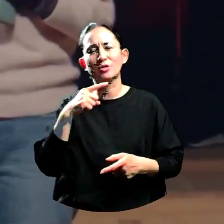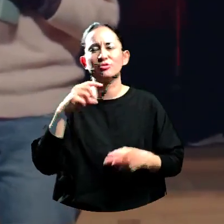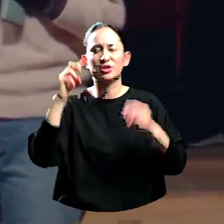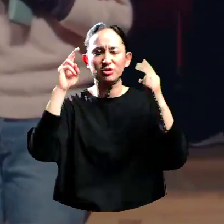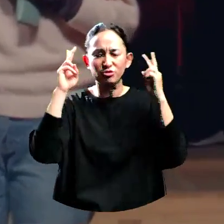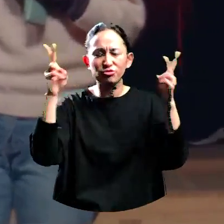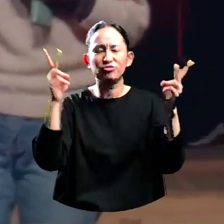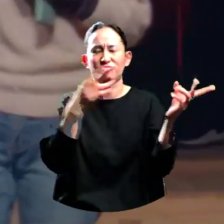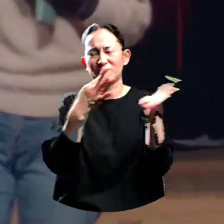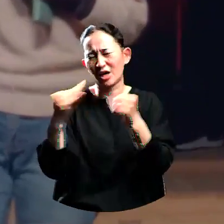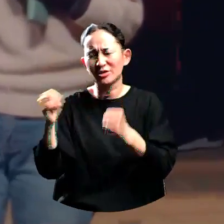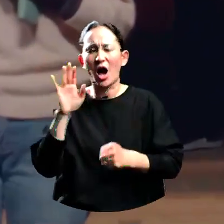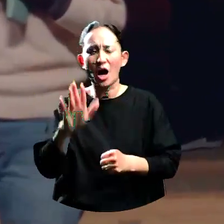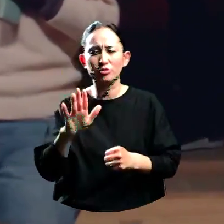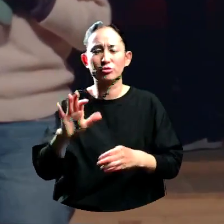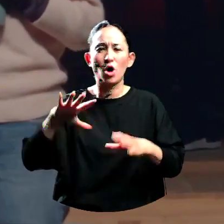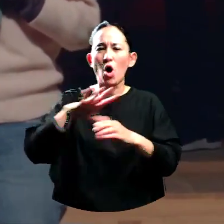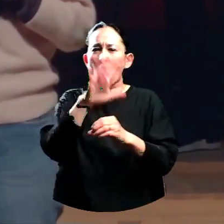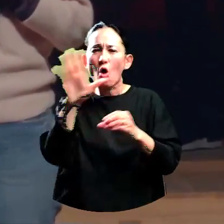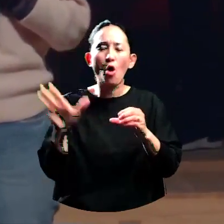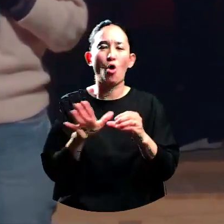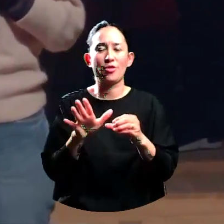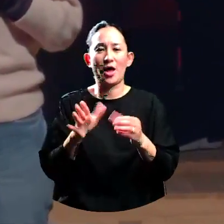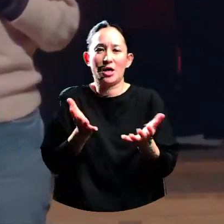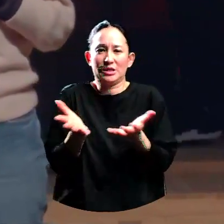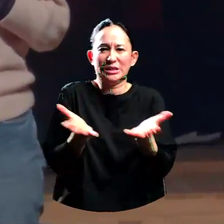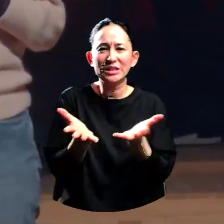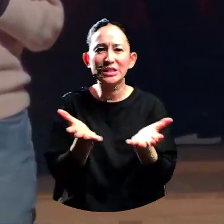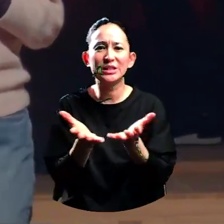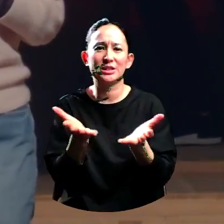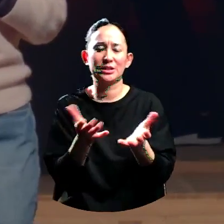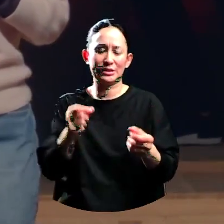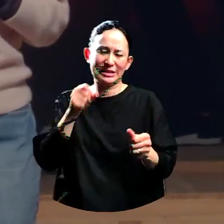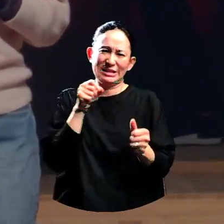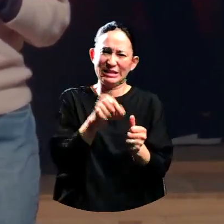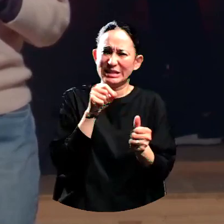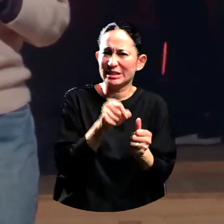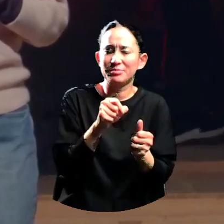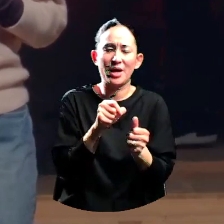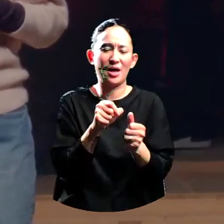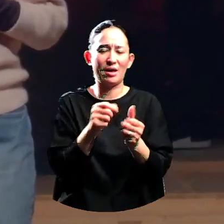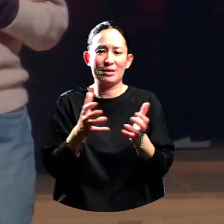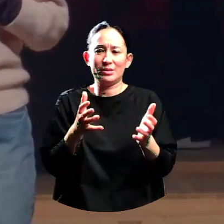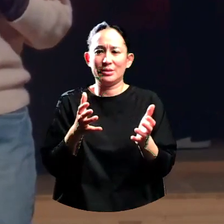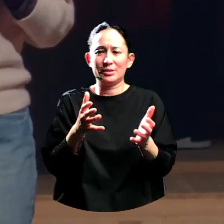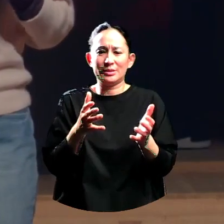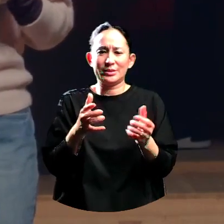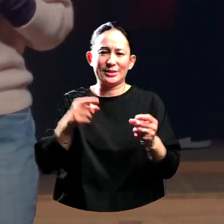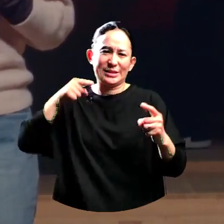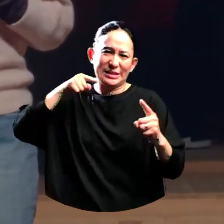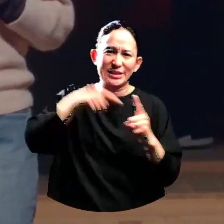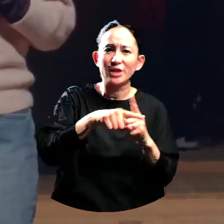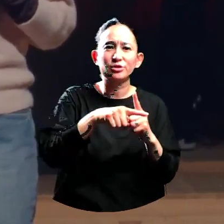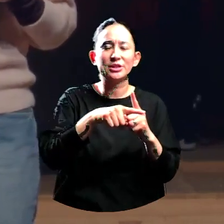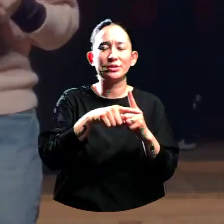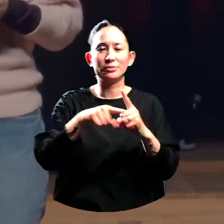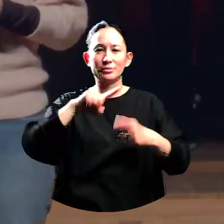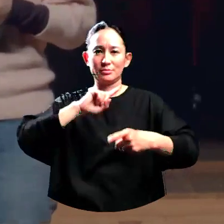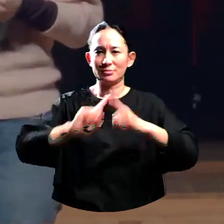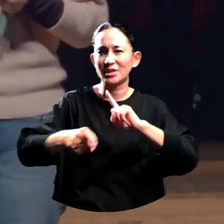コロナ、地震、いじめ、殺人、戦争。 For example, COVID,